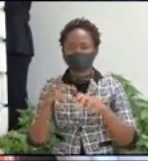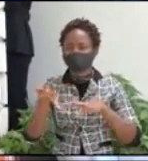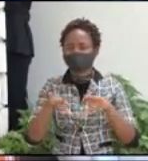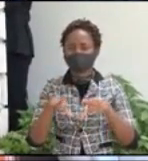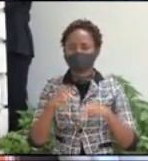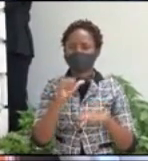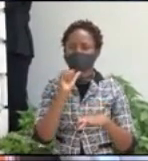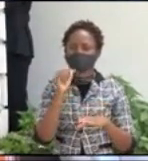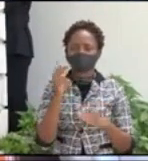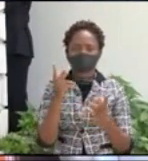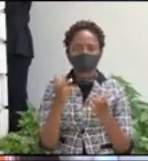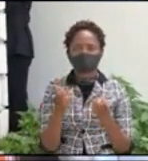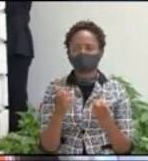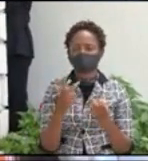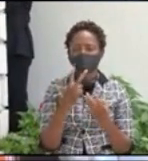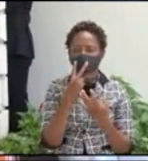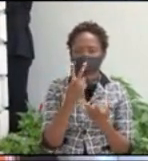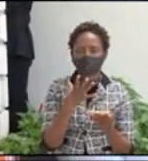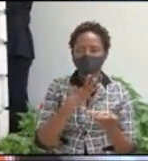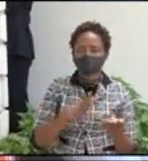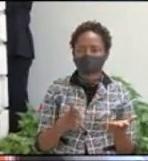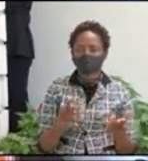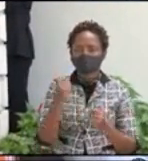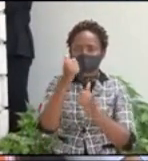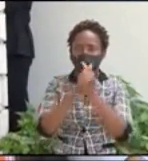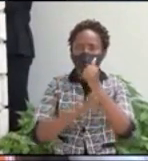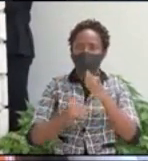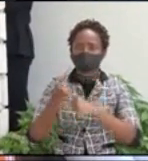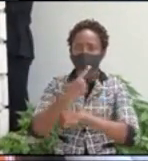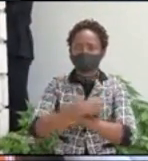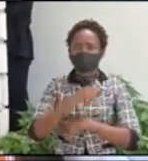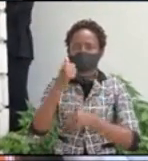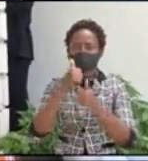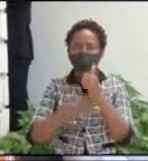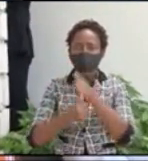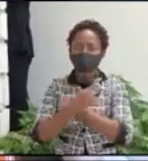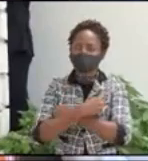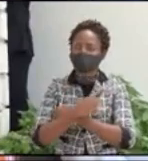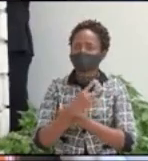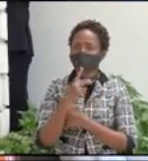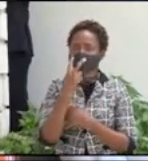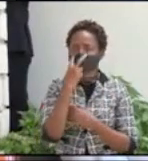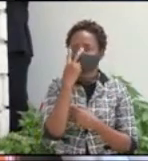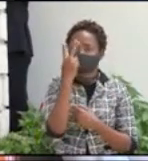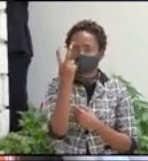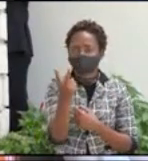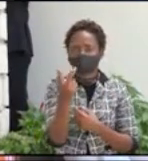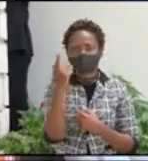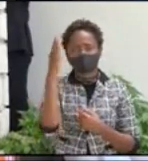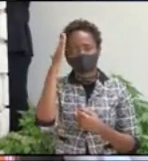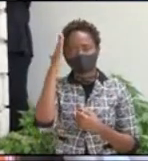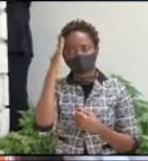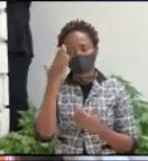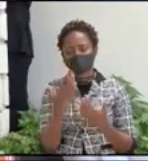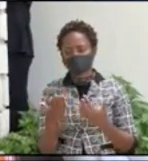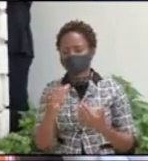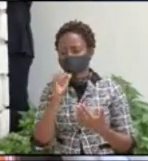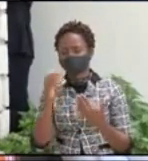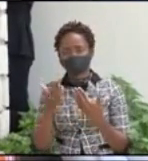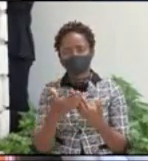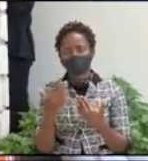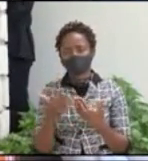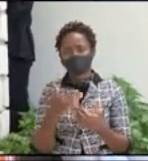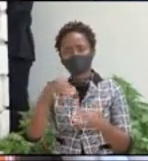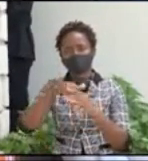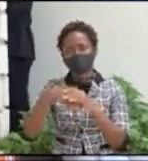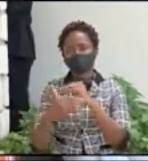n'avons jamais éclairé les yeux. Moi-même, chaque jour, je n'ai pas moins ouvert, parce que je connais les choses pas facile dans le